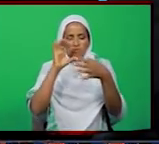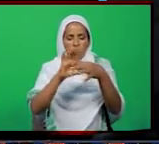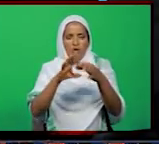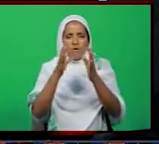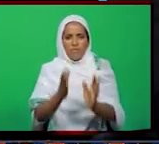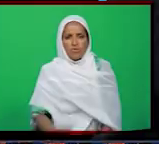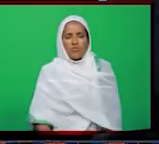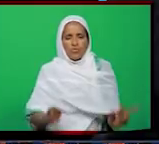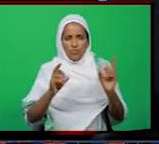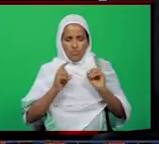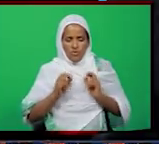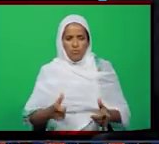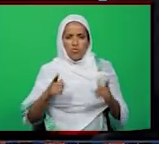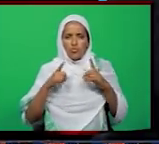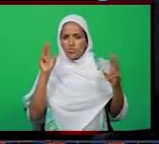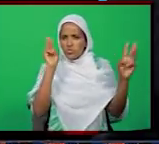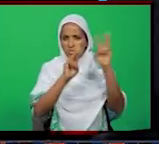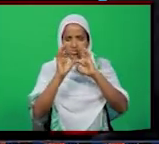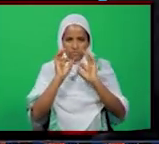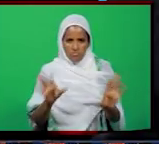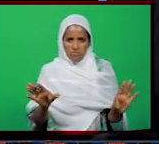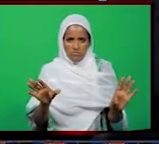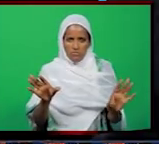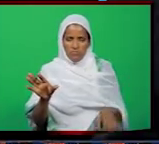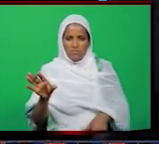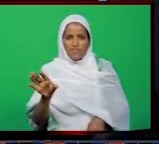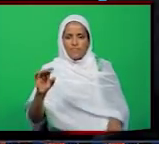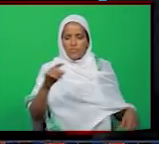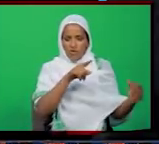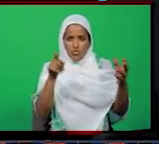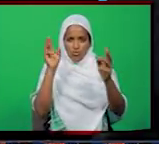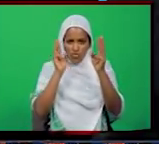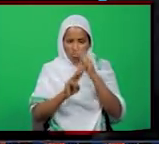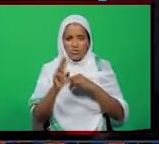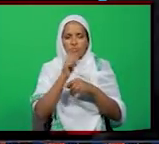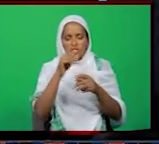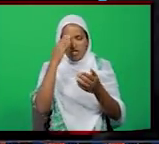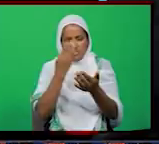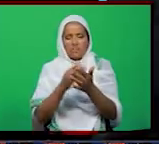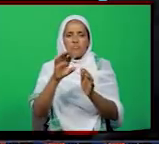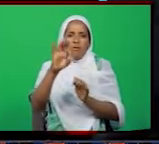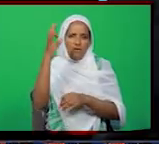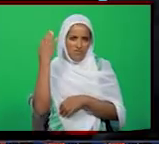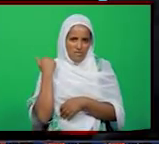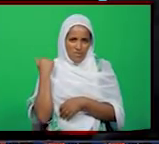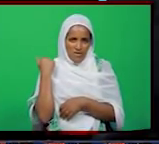በማኅበራዊ ህይወት በኑሮ ችግር የሌለባቸው የእነሱ ችግራቸው ልጅ ማግኘት